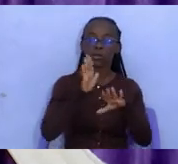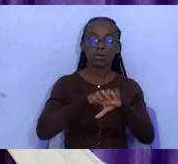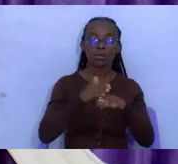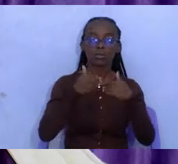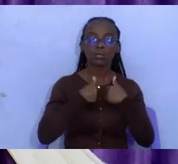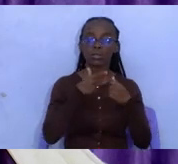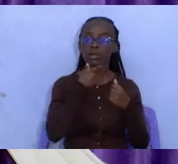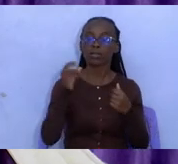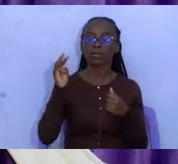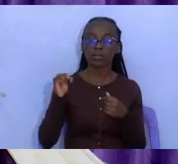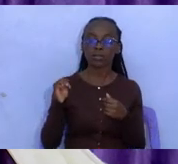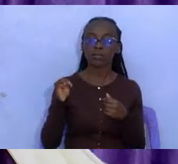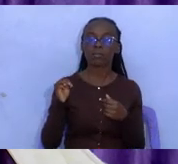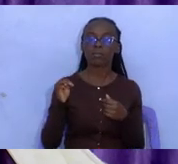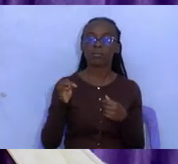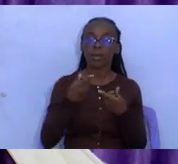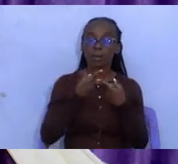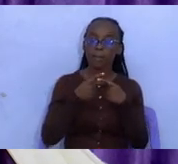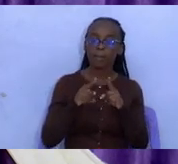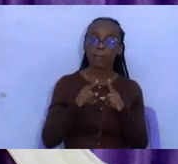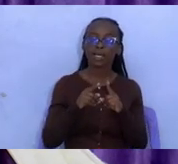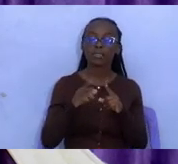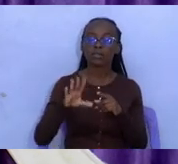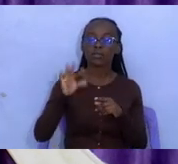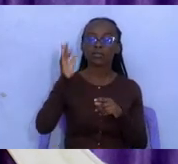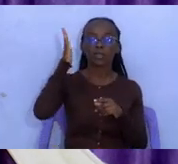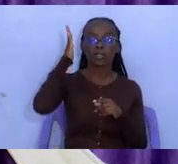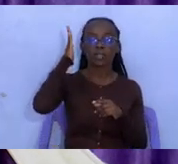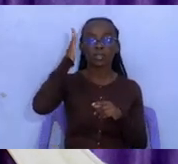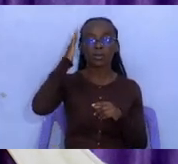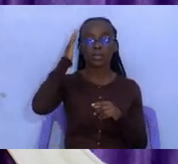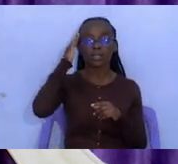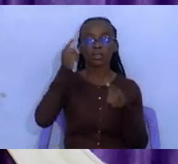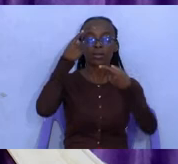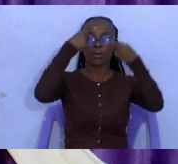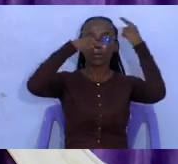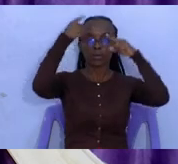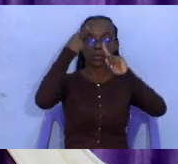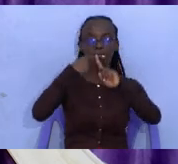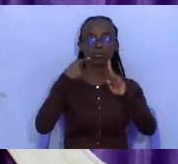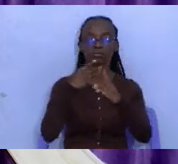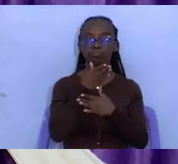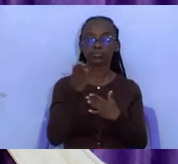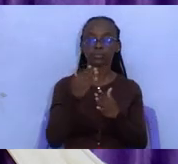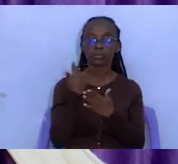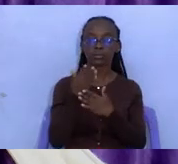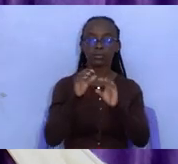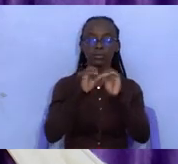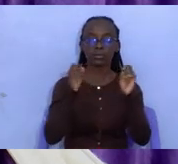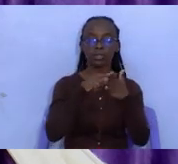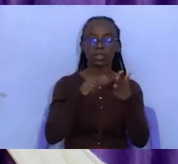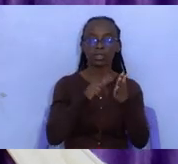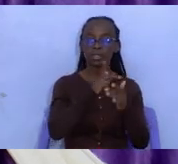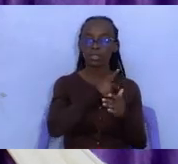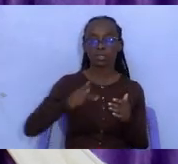Ni vizuri uwe nazo, lakini ni vizuri pia upate ufahamu ya kwamba ushindi hautoki kwa hizo vitu. Kwa hivyo huyu